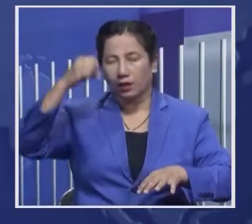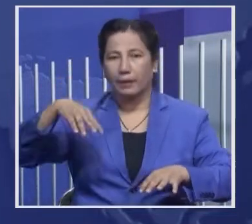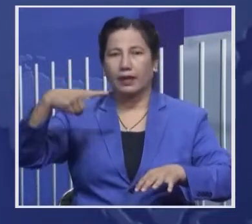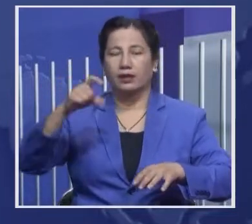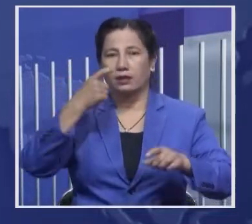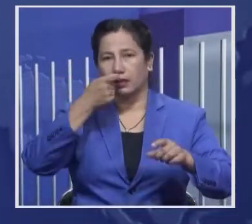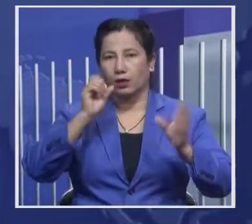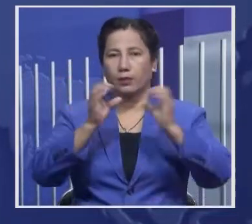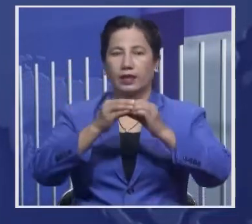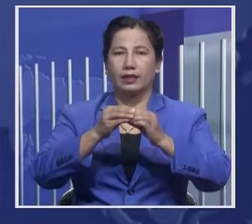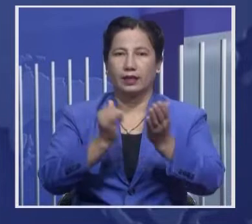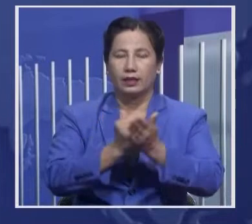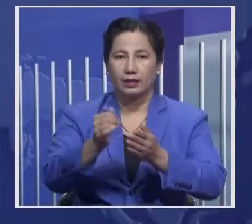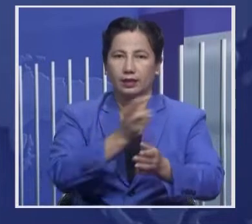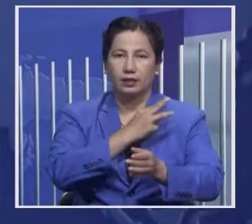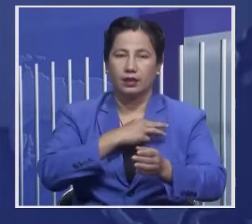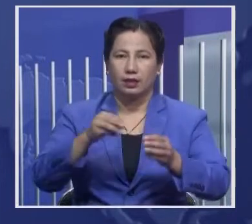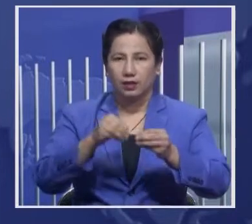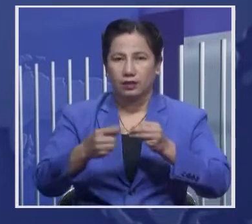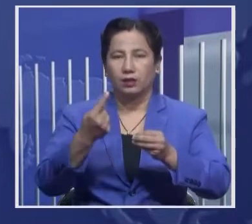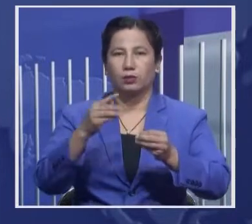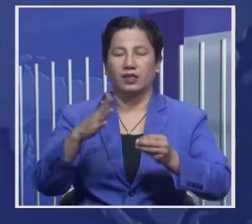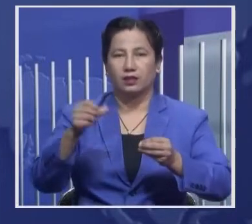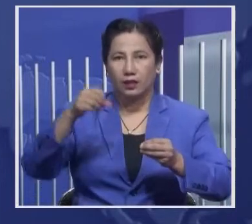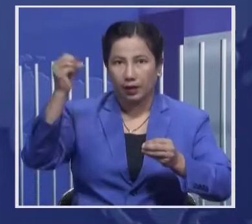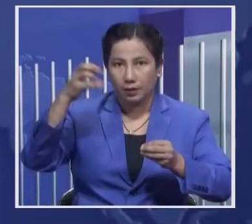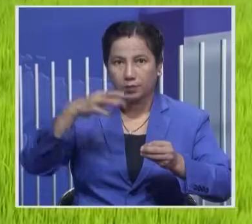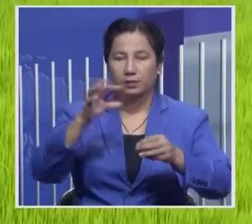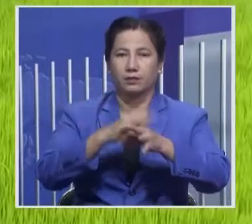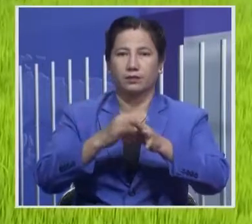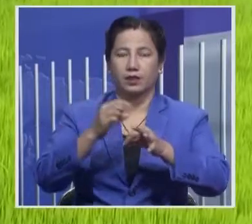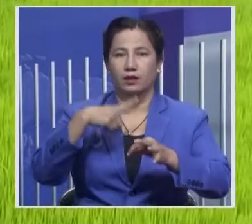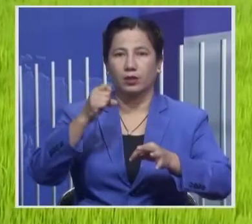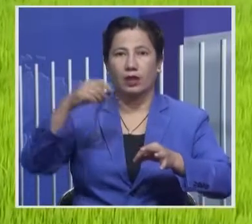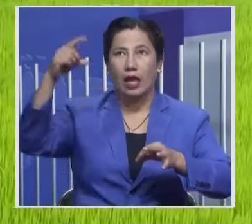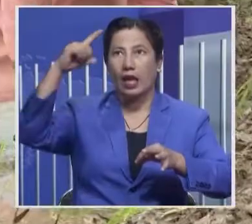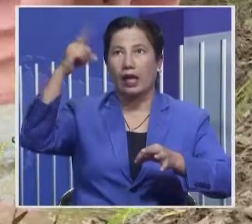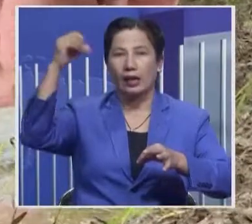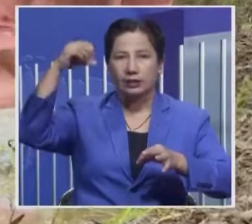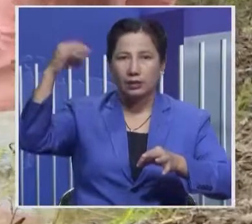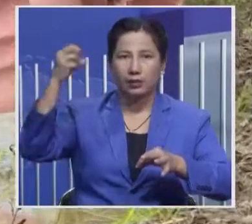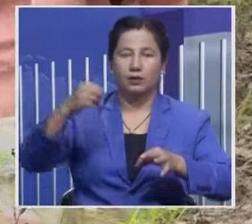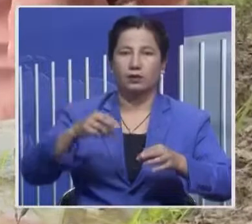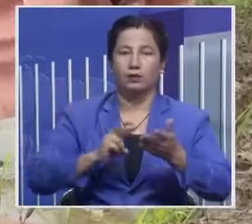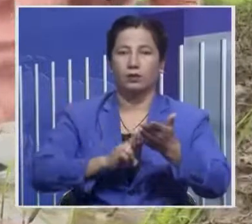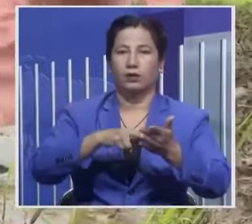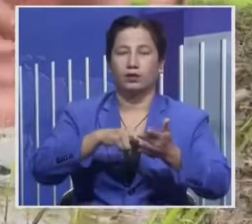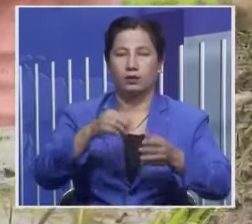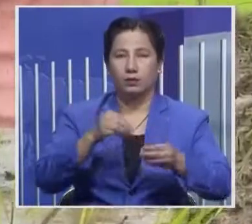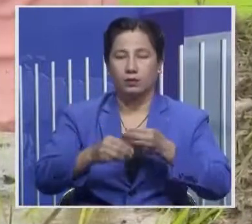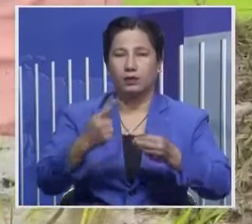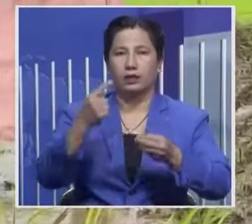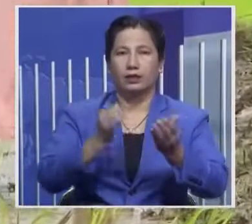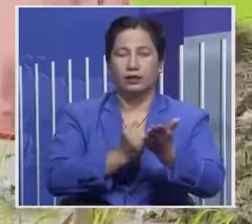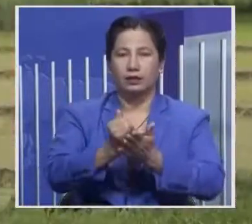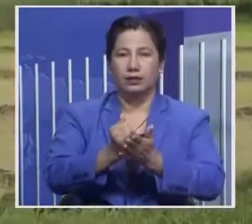नरैनापुर गाउँपालिकाका किसानले धान रोप्न पाएका छैनन्। सिंचाईको व्यवस्था नभएका कारण आकाशे पानीको भरमा धान खेती गर्दै आएका नरैनापुरका